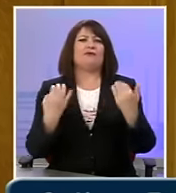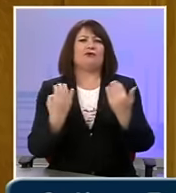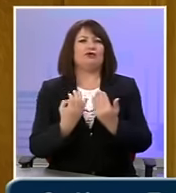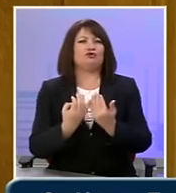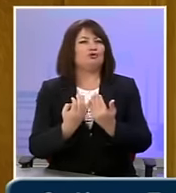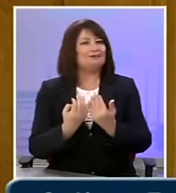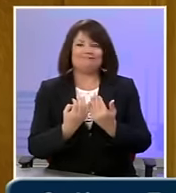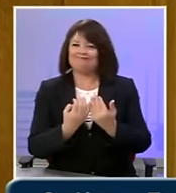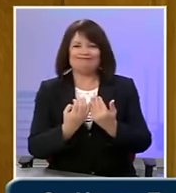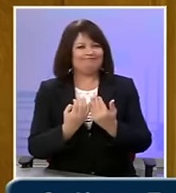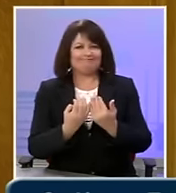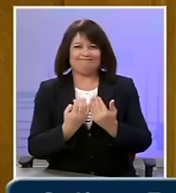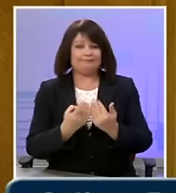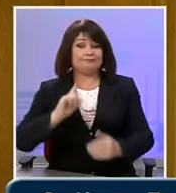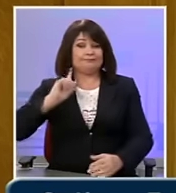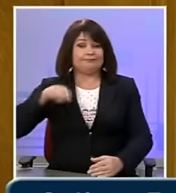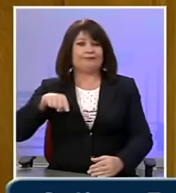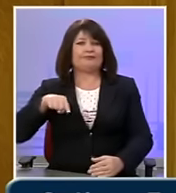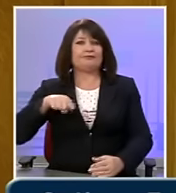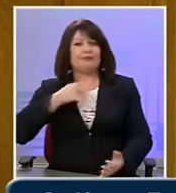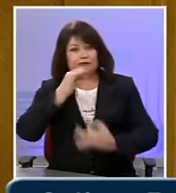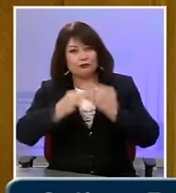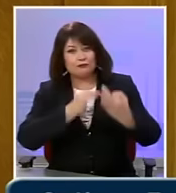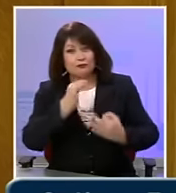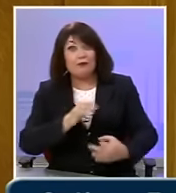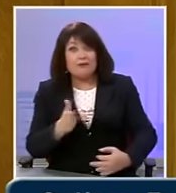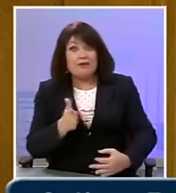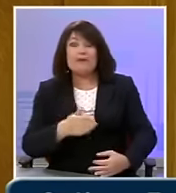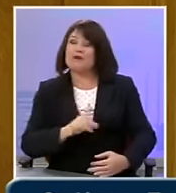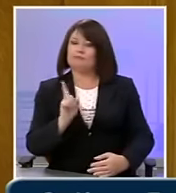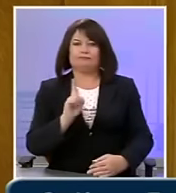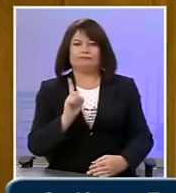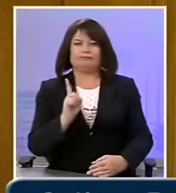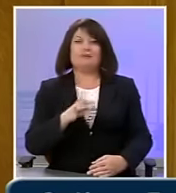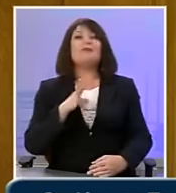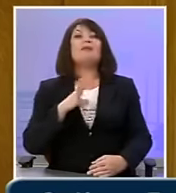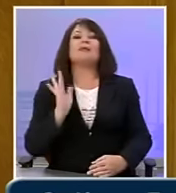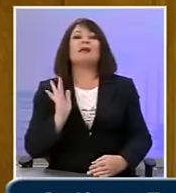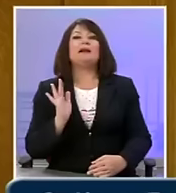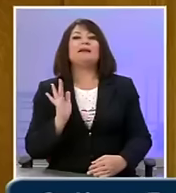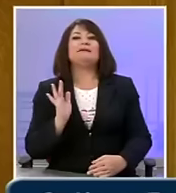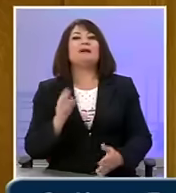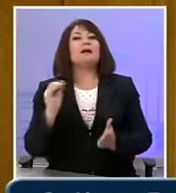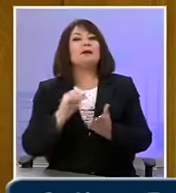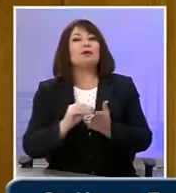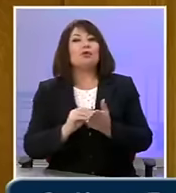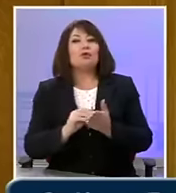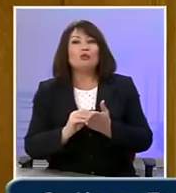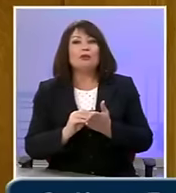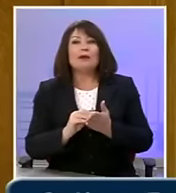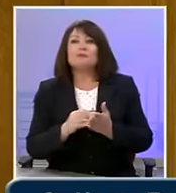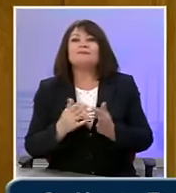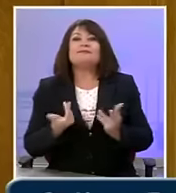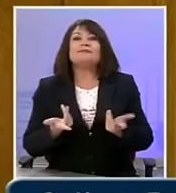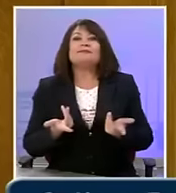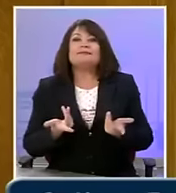δεν ακούσατε τις συμβουλές τους. Δεν θελήσατε επίσης να κλειστείτε σε